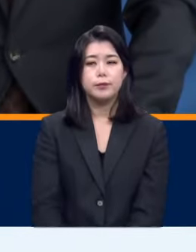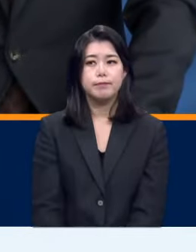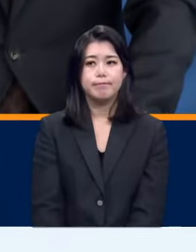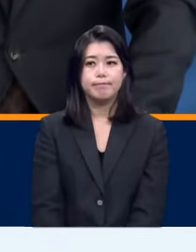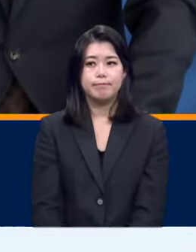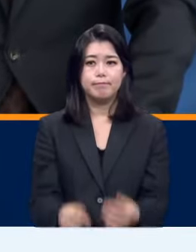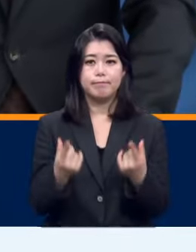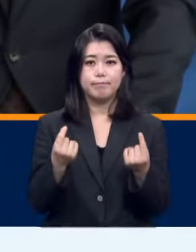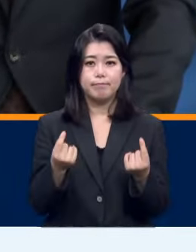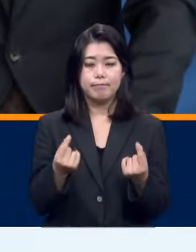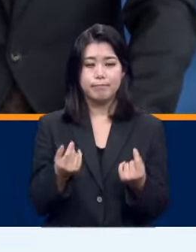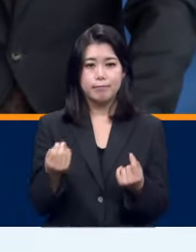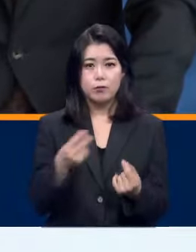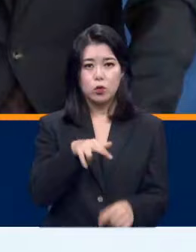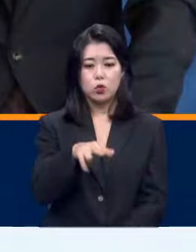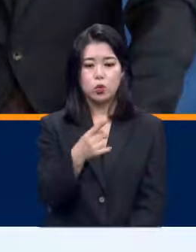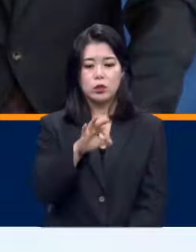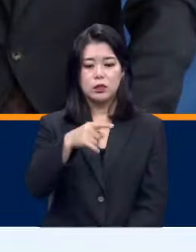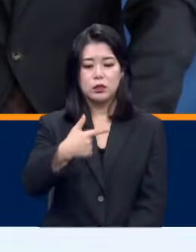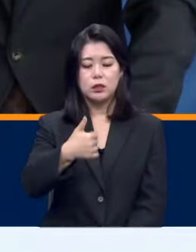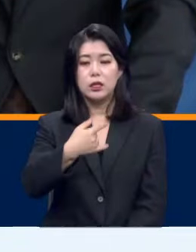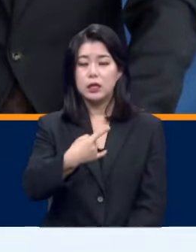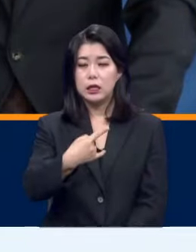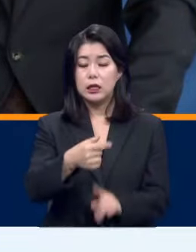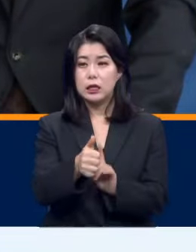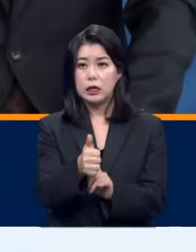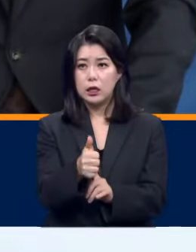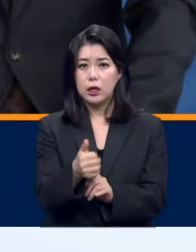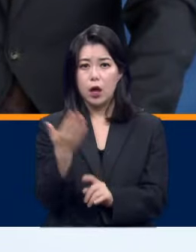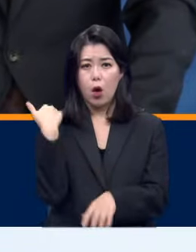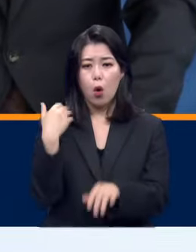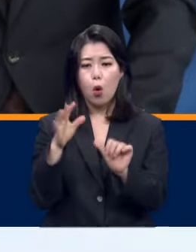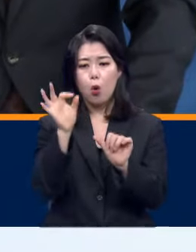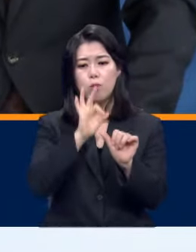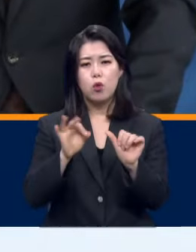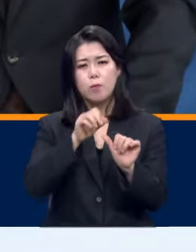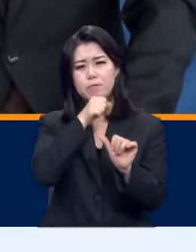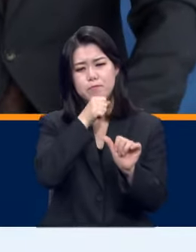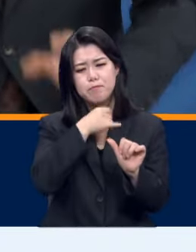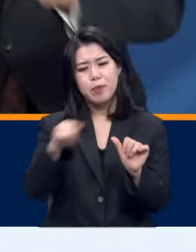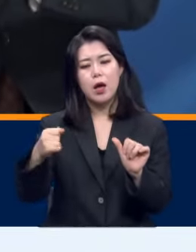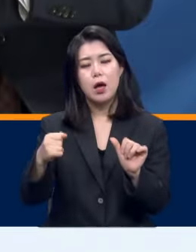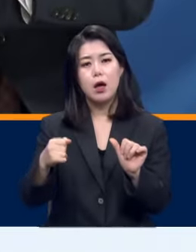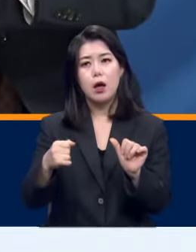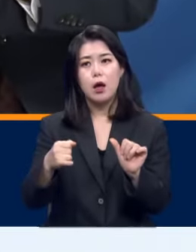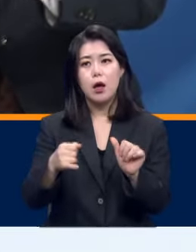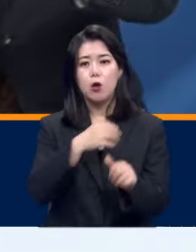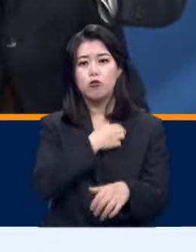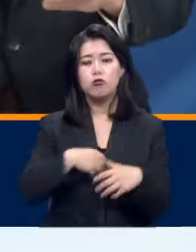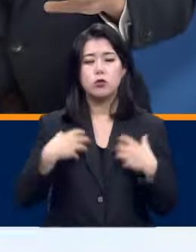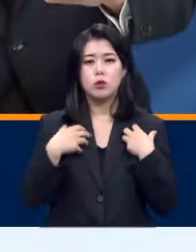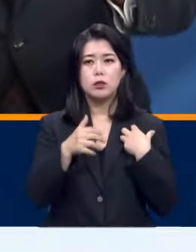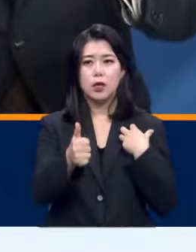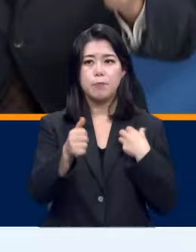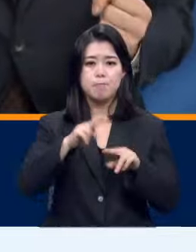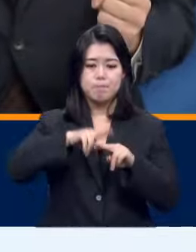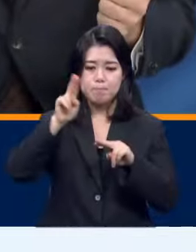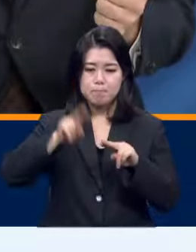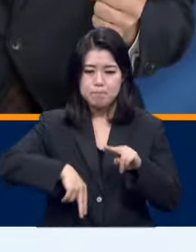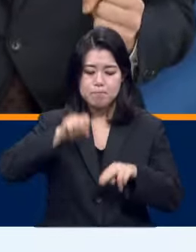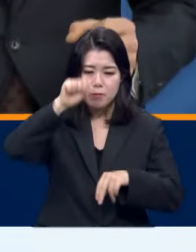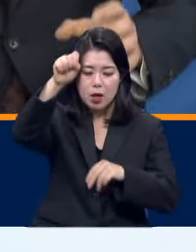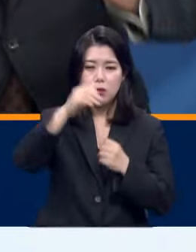부분들도 하물며 조은이 후보 같은 같은 경우는 당시에 5% 감정까지 받았어요 여기 구청장직을 내려놓고